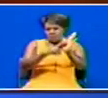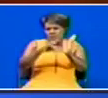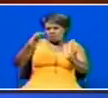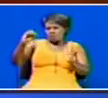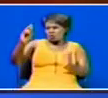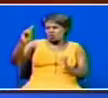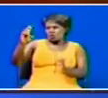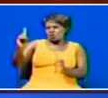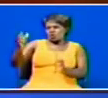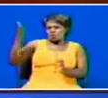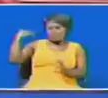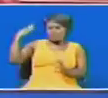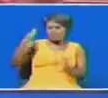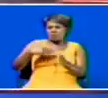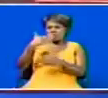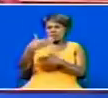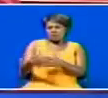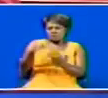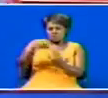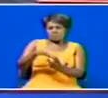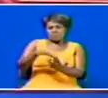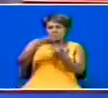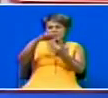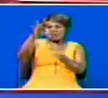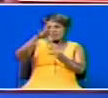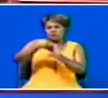CORD siku hizo baada ya kuchaguliwa katika